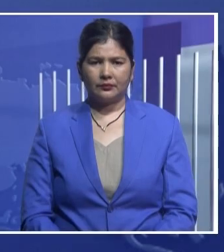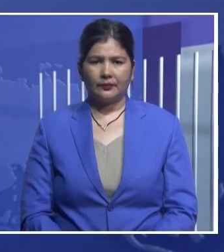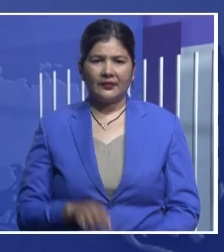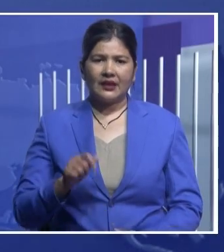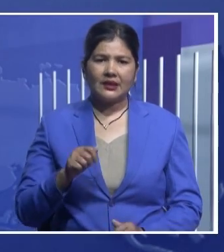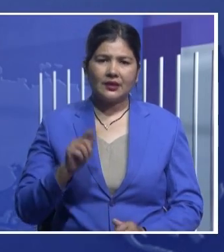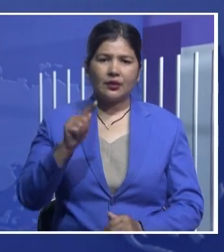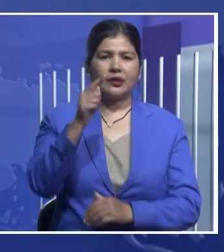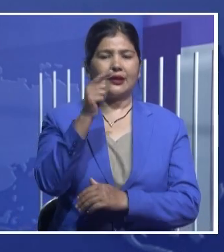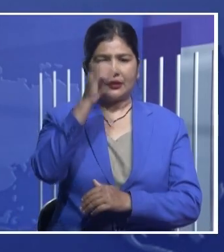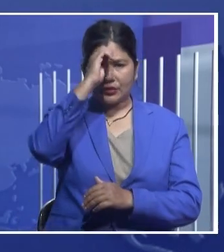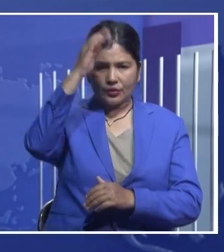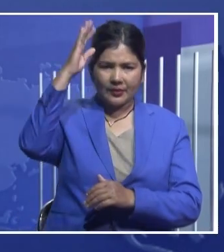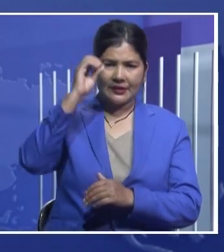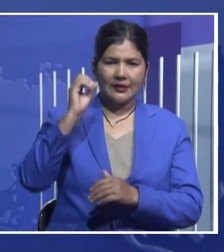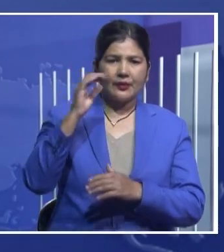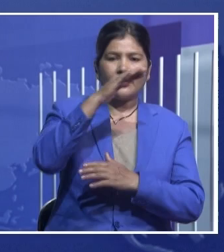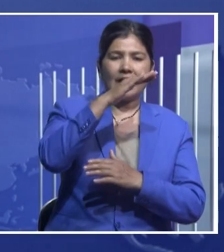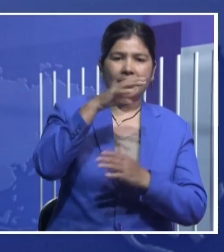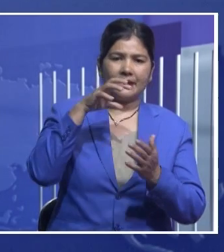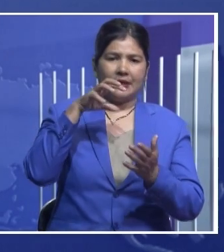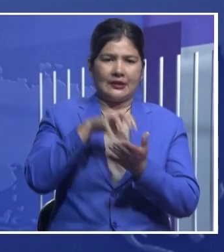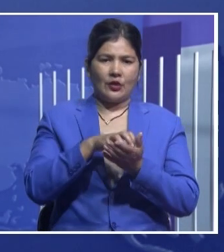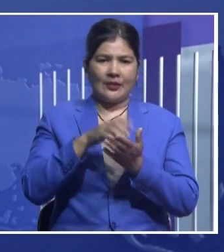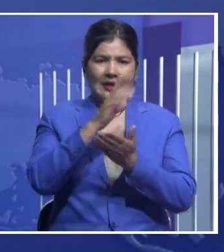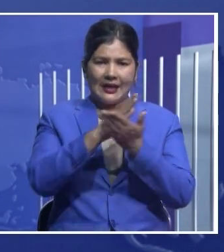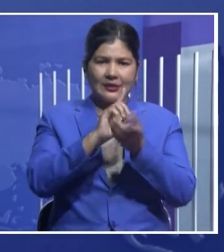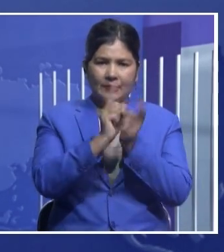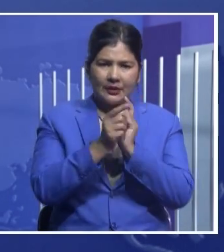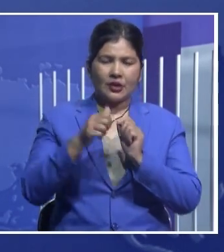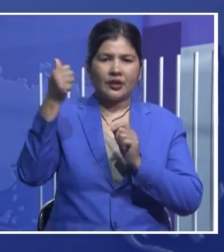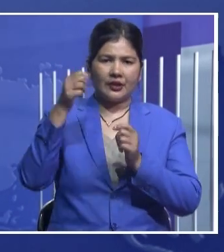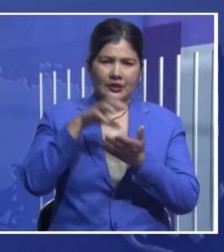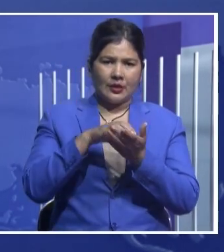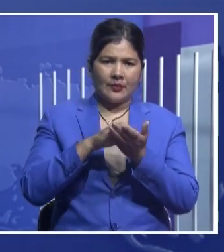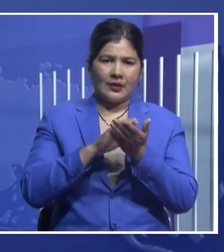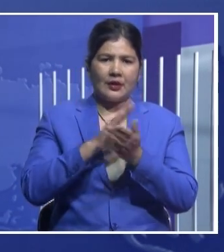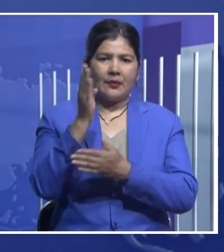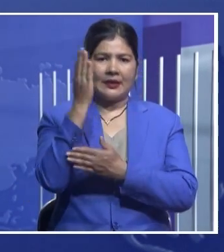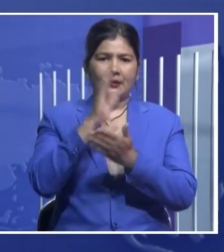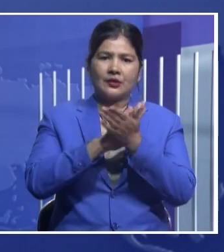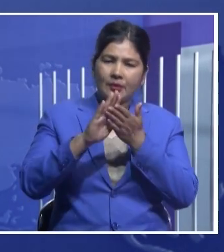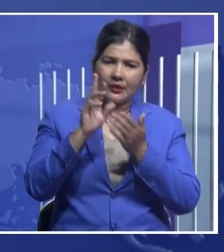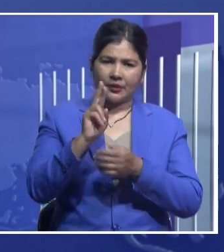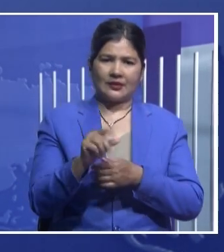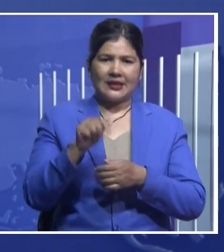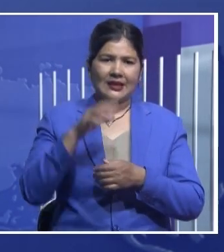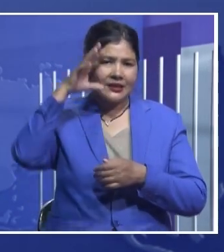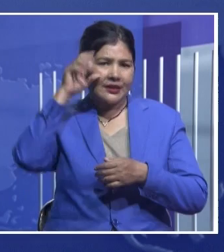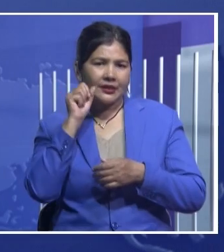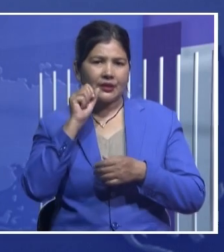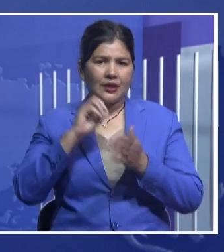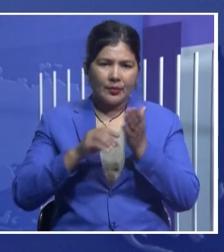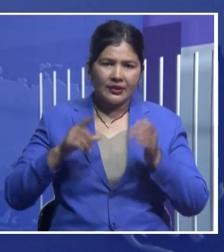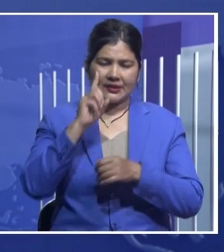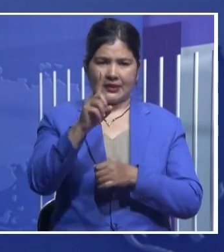आज कर्णाली र सुदूरपश्चिमका पहाडी भूभागमा आंशिक बदली तथा अन्य भूभागमा मौसम सामान्यतया सफा रह्यो। आज राति पनि प्रदेश एक